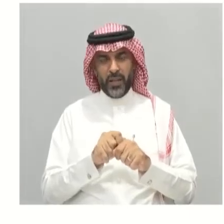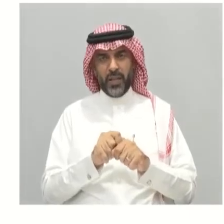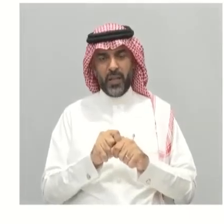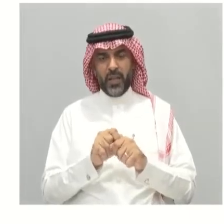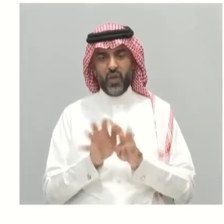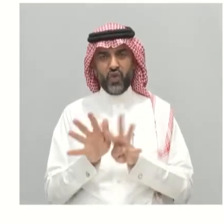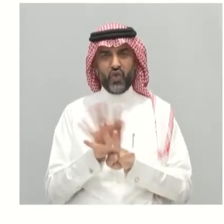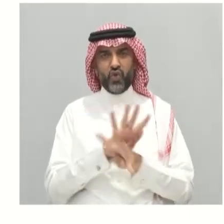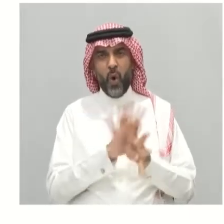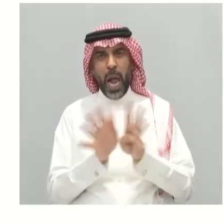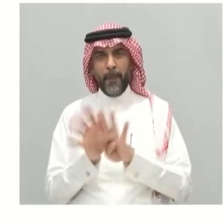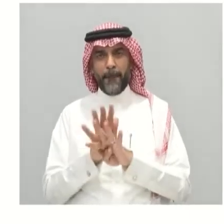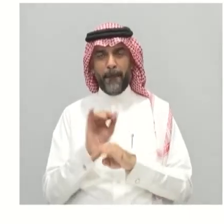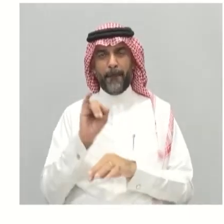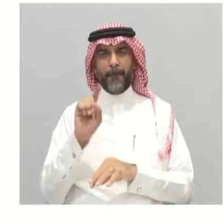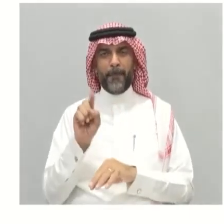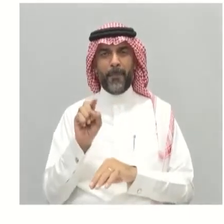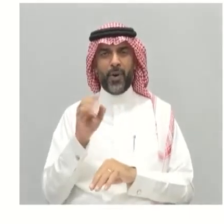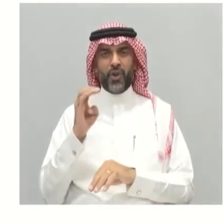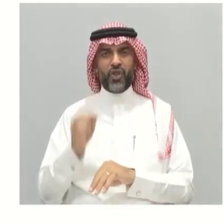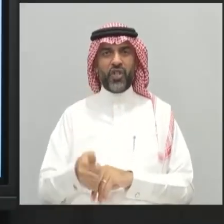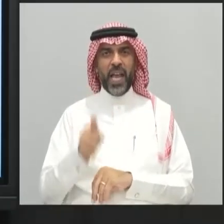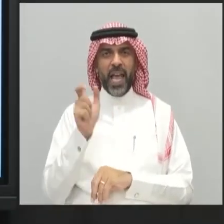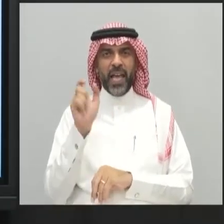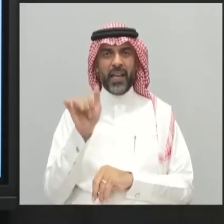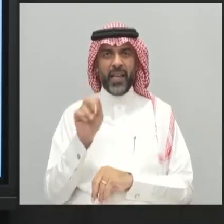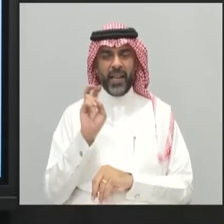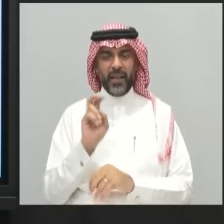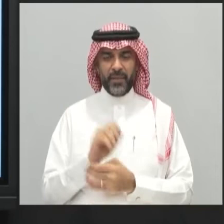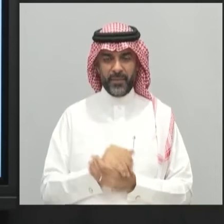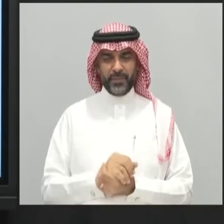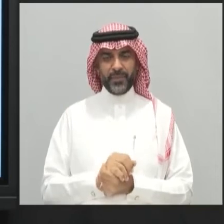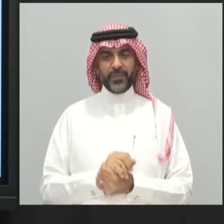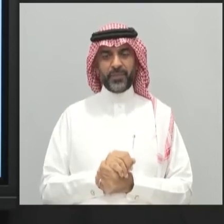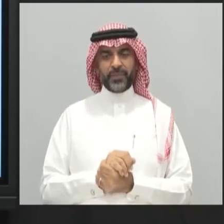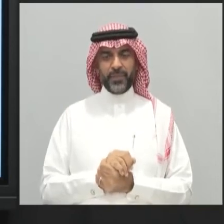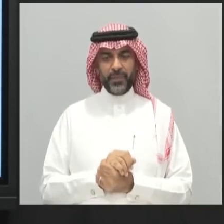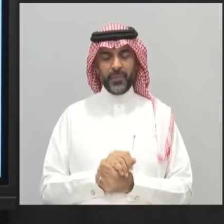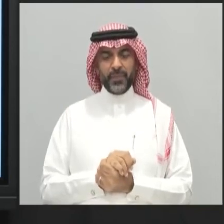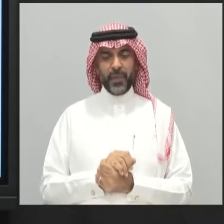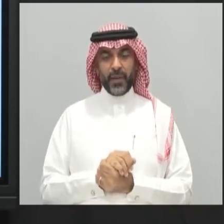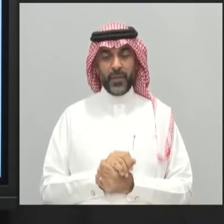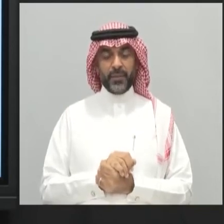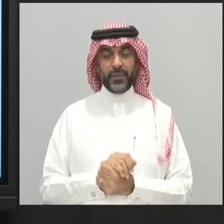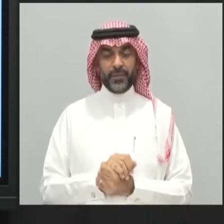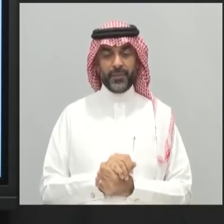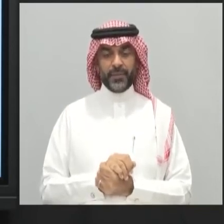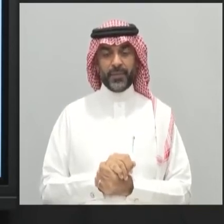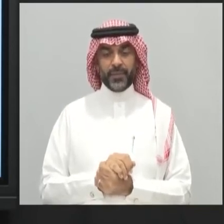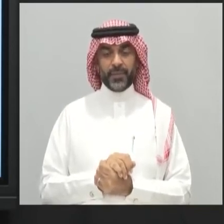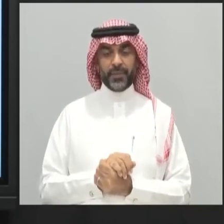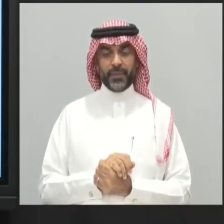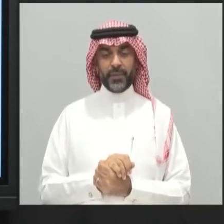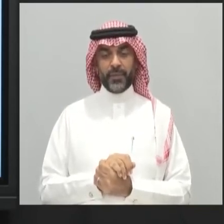هذه الخاصيه المهمه جدا ان الطحالب الحمراء لها اسهام ولها دور بارز جدا في تكوين الشعب